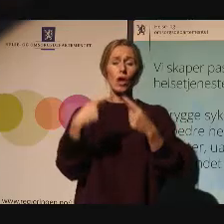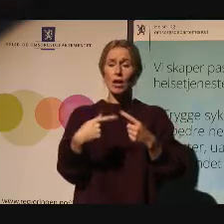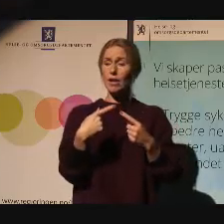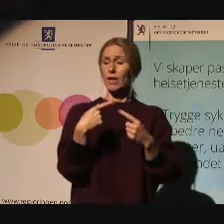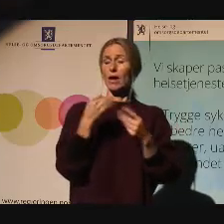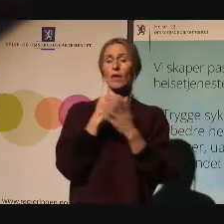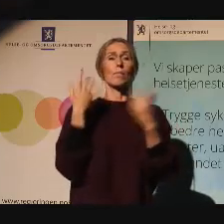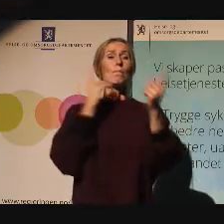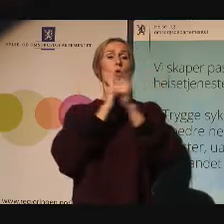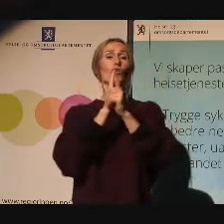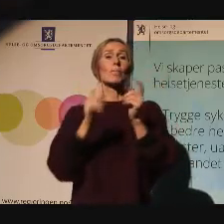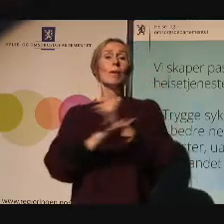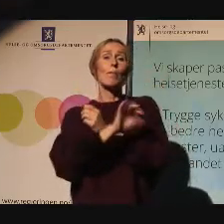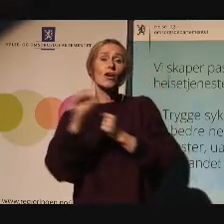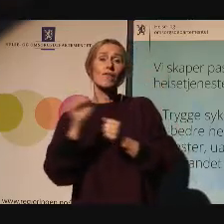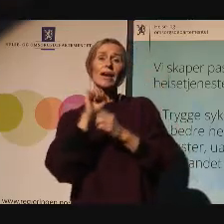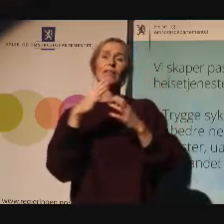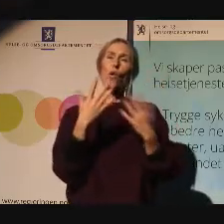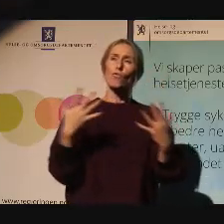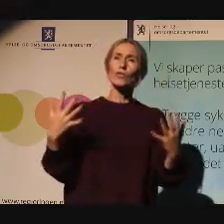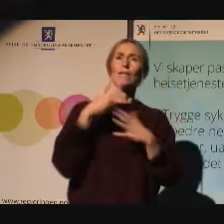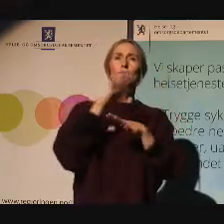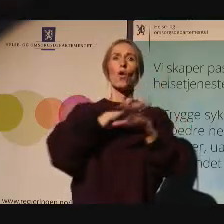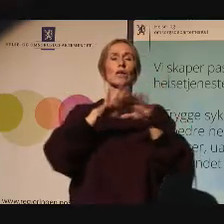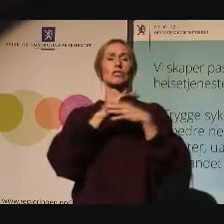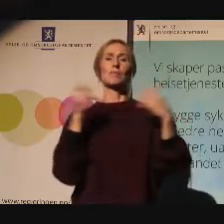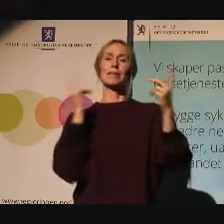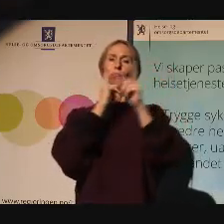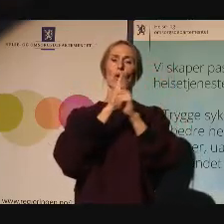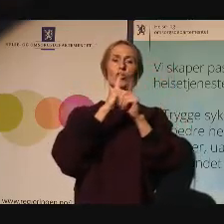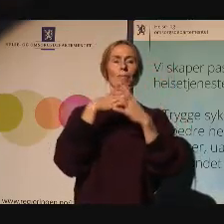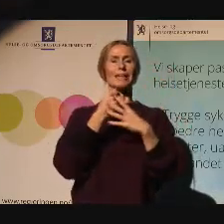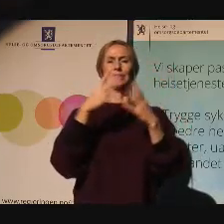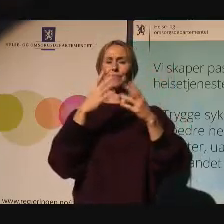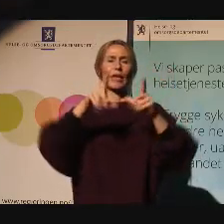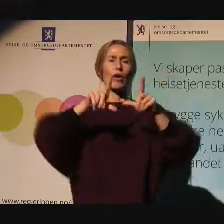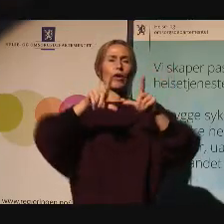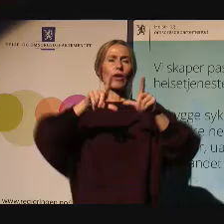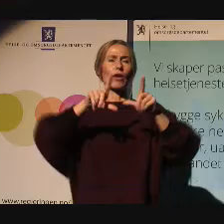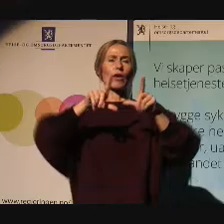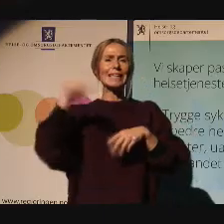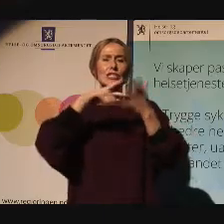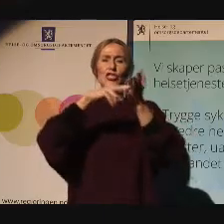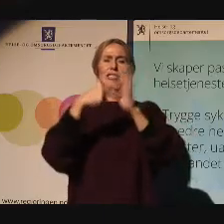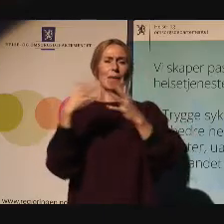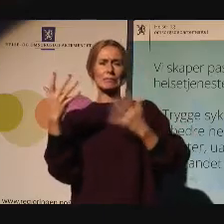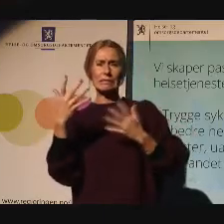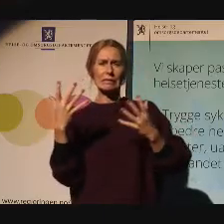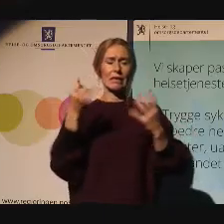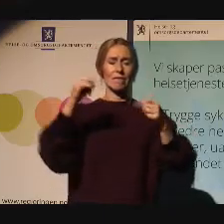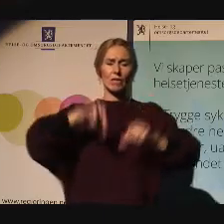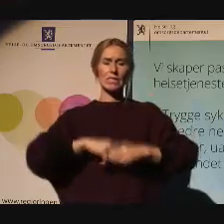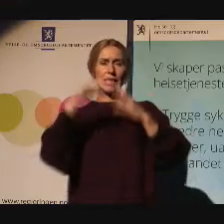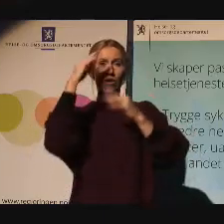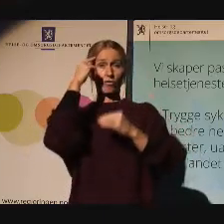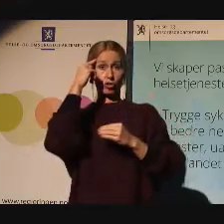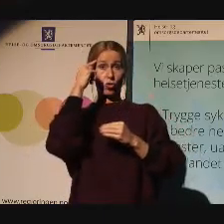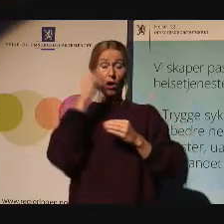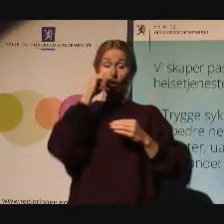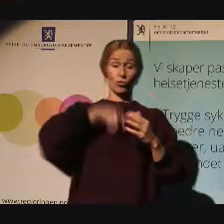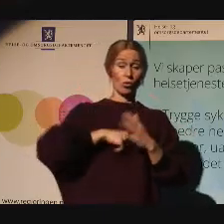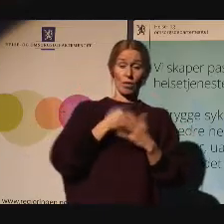barnevernet kan ofte føles som et møte med et uoversiktlig system som det vanskelig å forstå. Du kan være